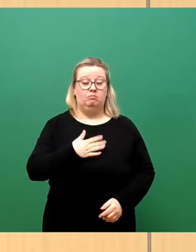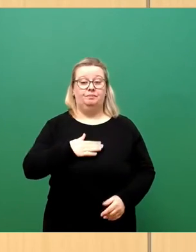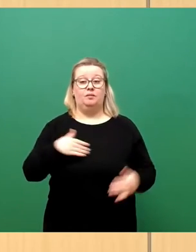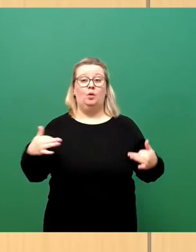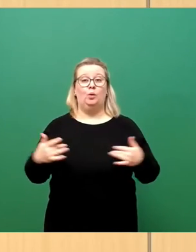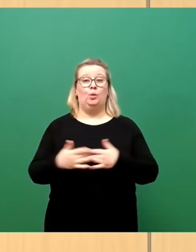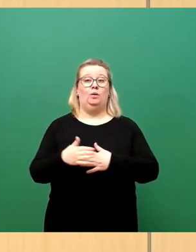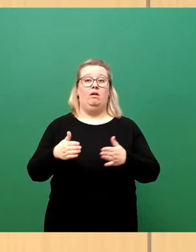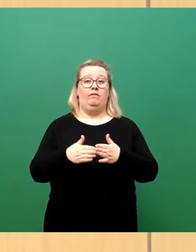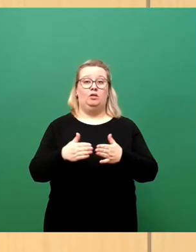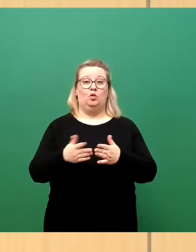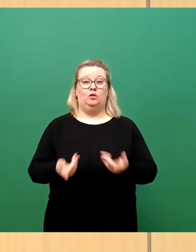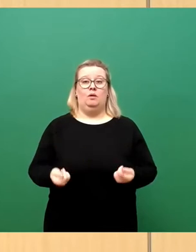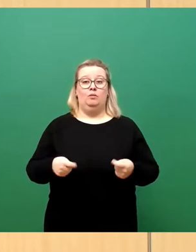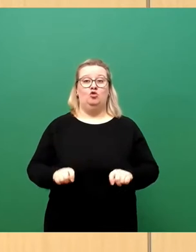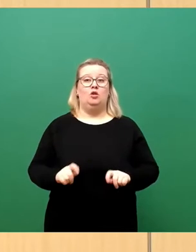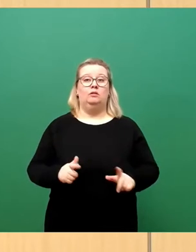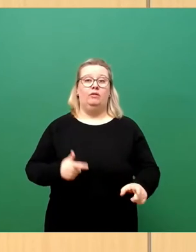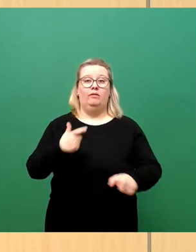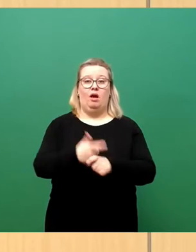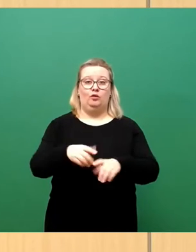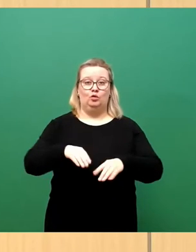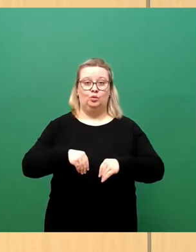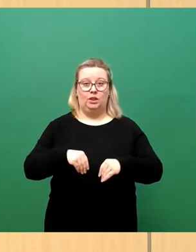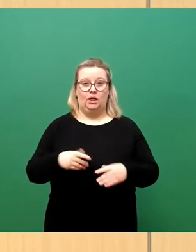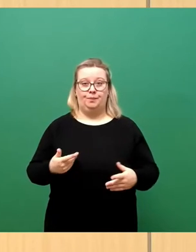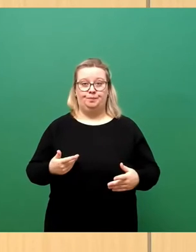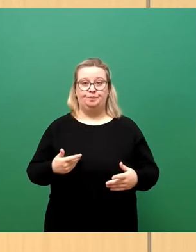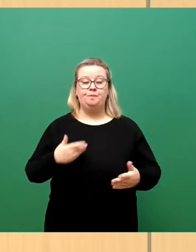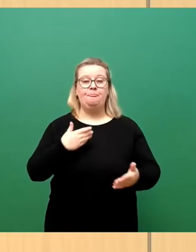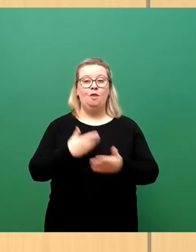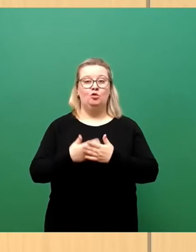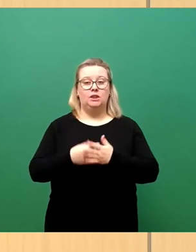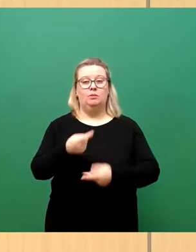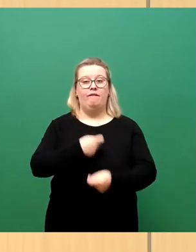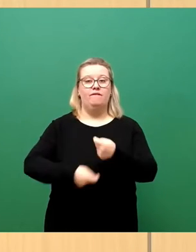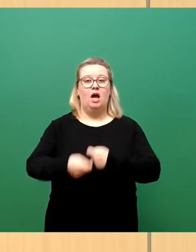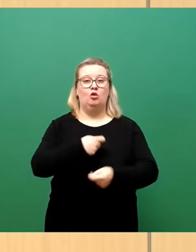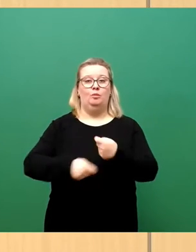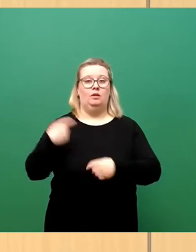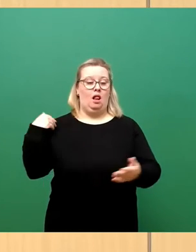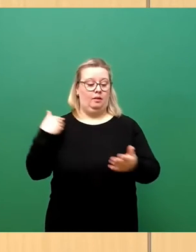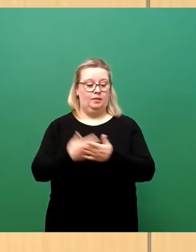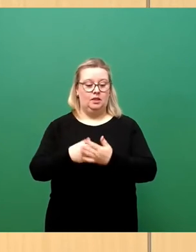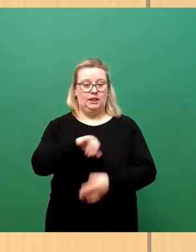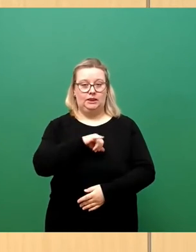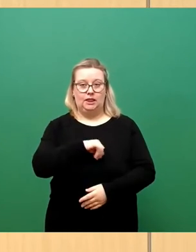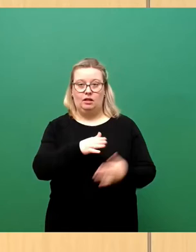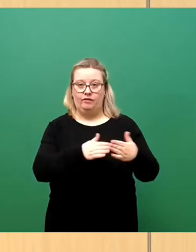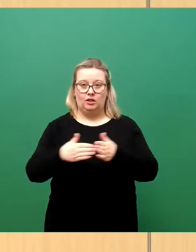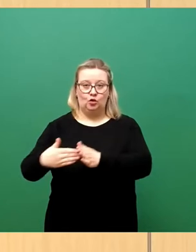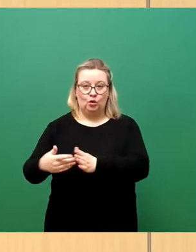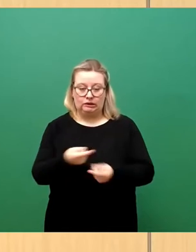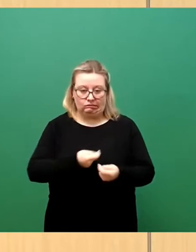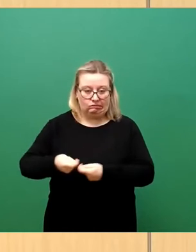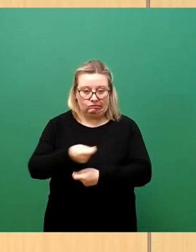haben deswegen beschlossen, Verantwortung für dieses Thema zu übernehmen und sind in Verhandlungen mit allen bisher am Thema interessierten Fraktionen gegangen. Unser